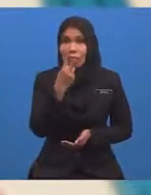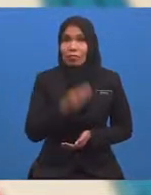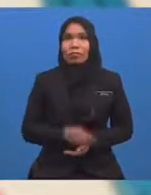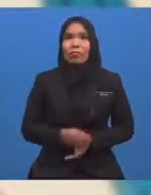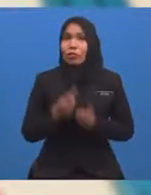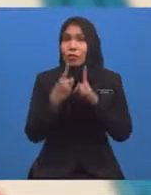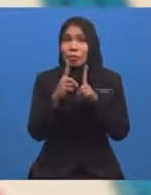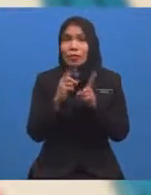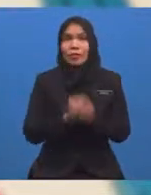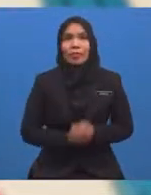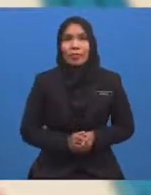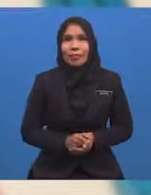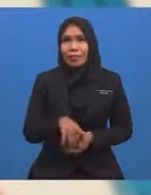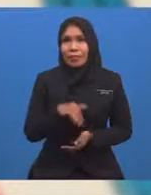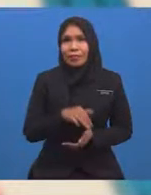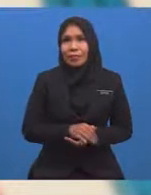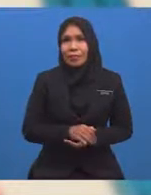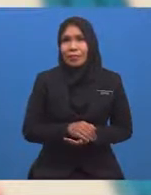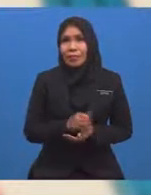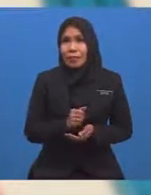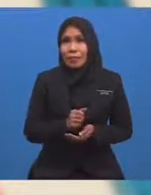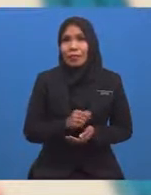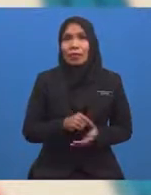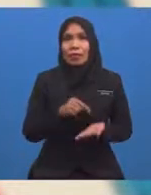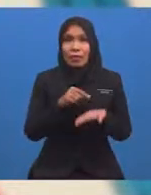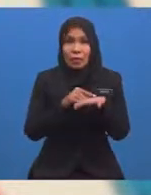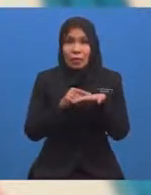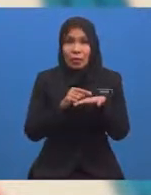pandai betul murid-murid Ceko